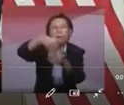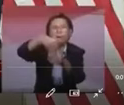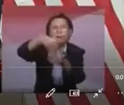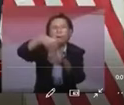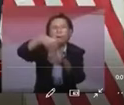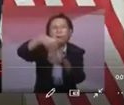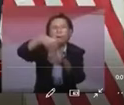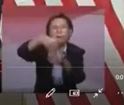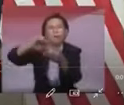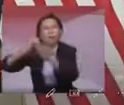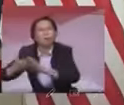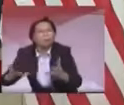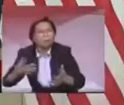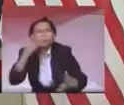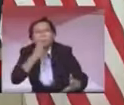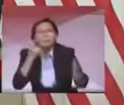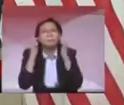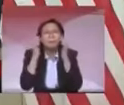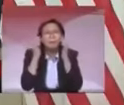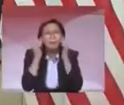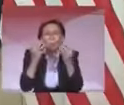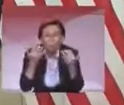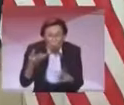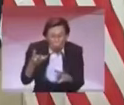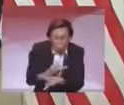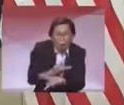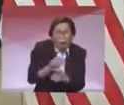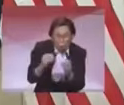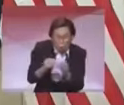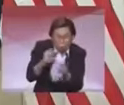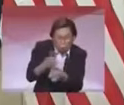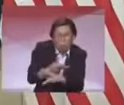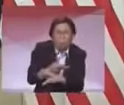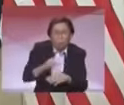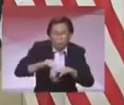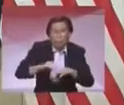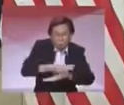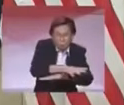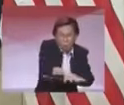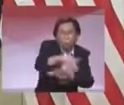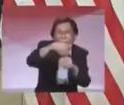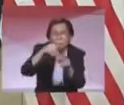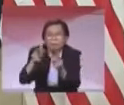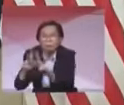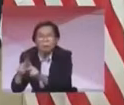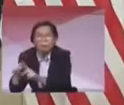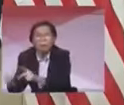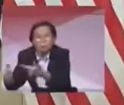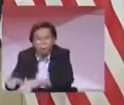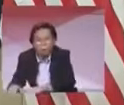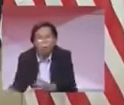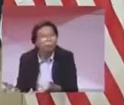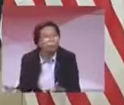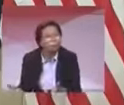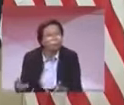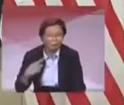in community. Lebih sukar lagi sekiranya jangkitan berlaku di kawasan-kawasan pedalaman yang kita